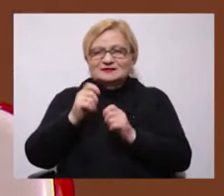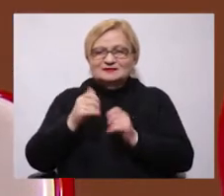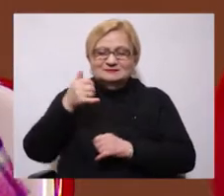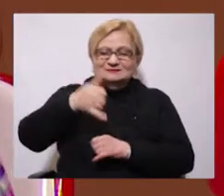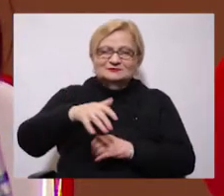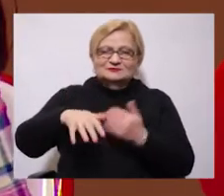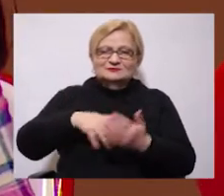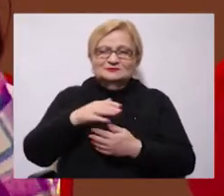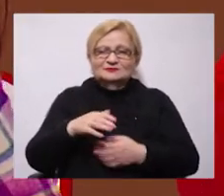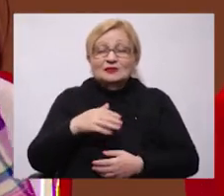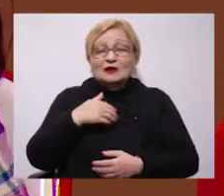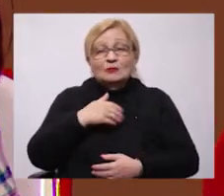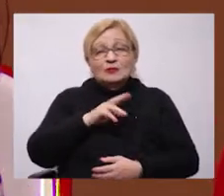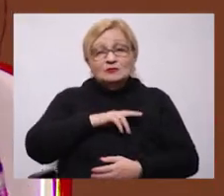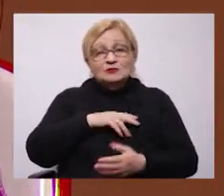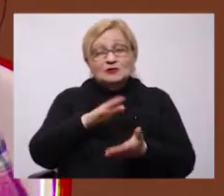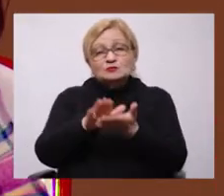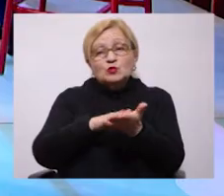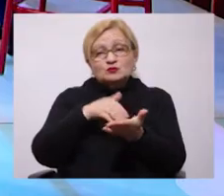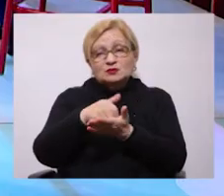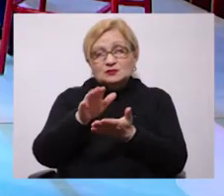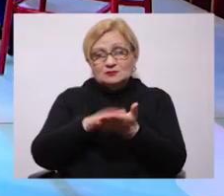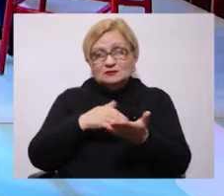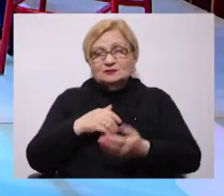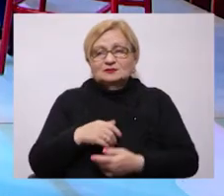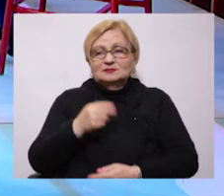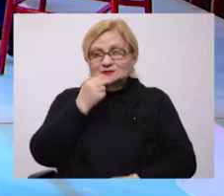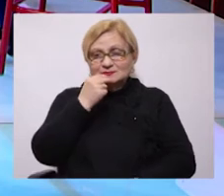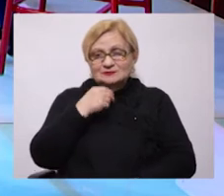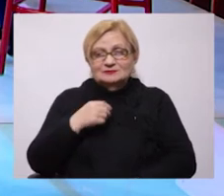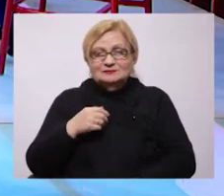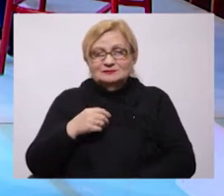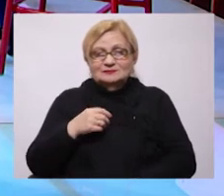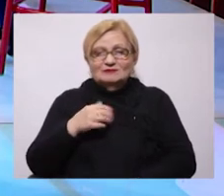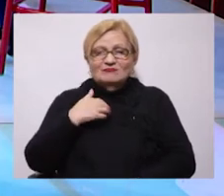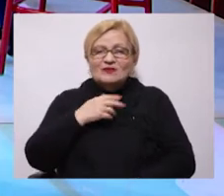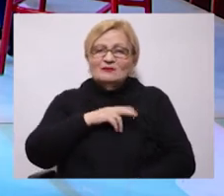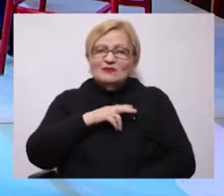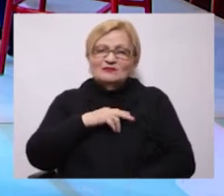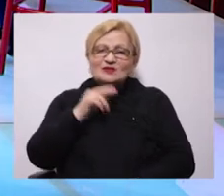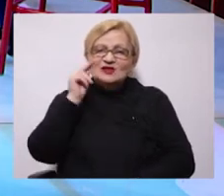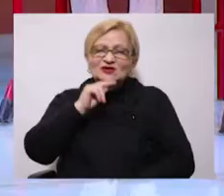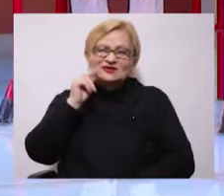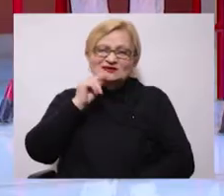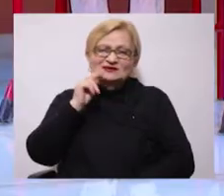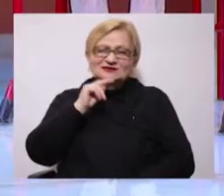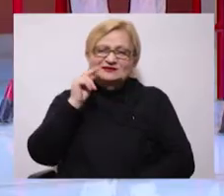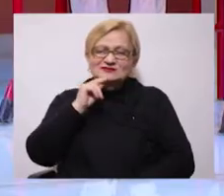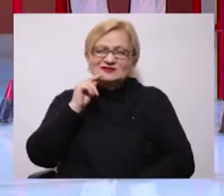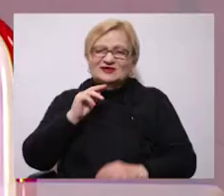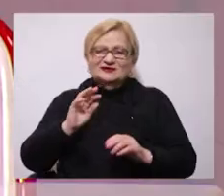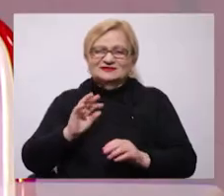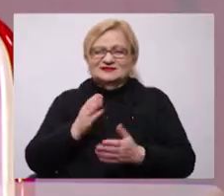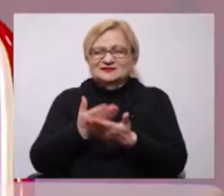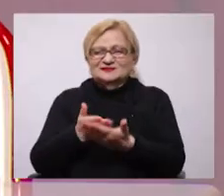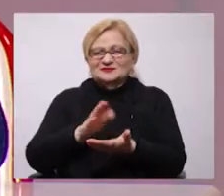მე ბუტერბროდი. ბუტერბროდი. საინტერესო საუზმეები გვაქვს. ჩაი და ყიყლიყო. ჩაი და ყიყლიყო. უფ როგორ მიყვარს